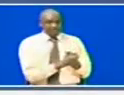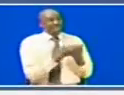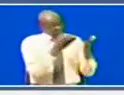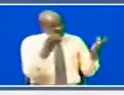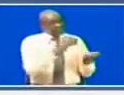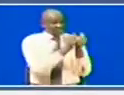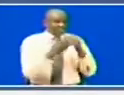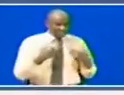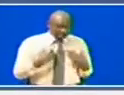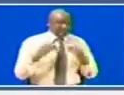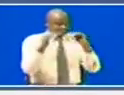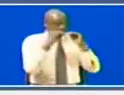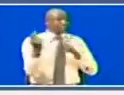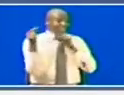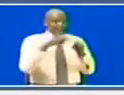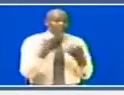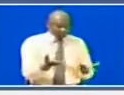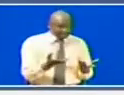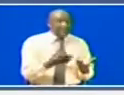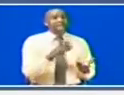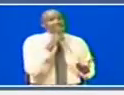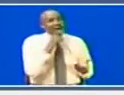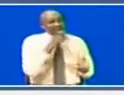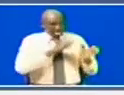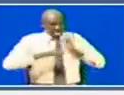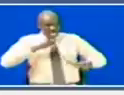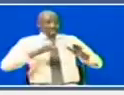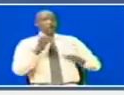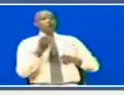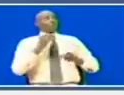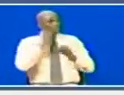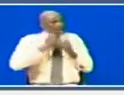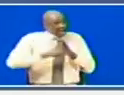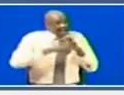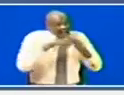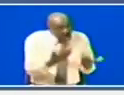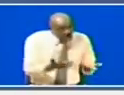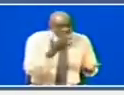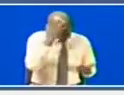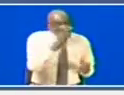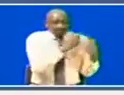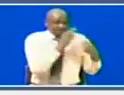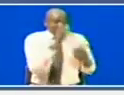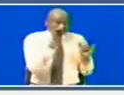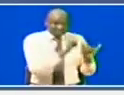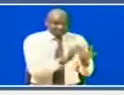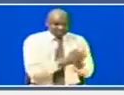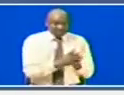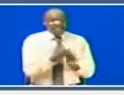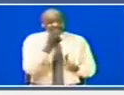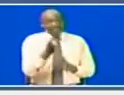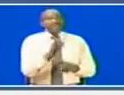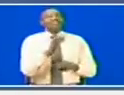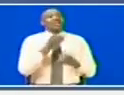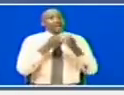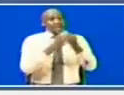yamebadilika. Usawa umekuja. Ndio mume kweli arudi nyuma ama ajikakamue namna gani? Kuhakikisha kwamba jukumu lake bado lipo. Ni babu wa Kasiaka, mshauri